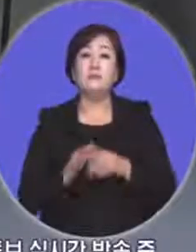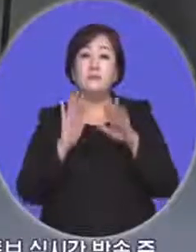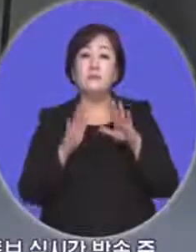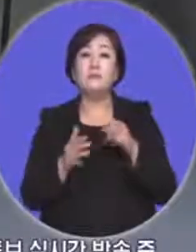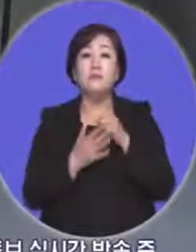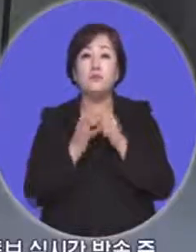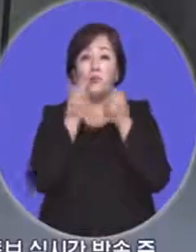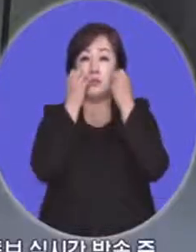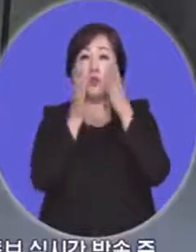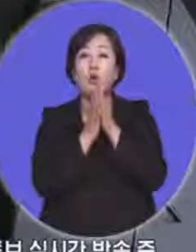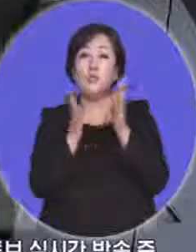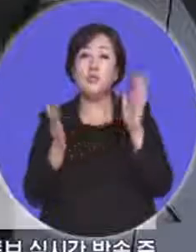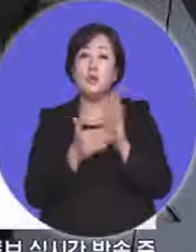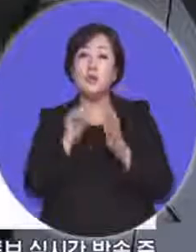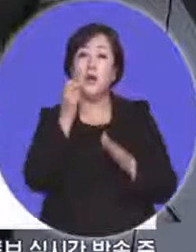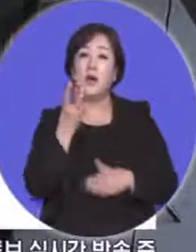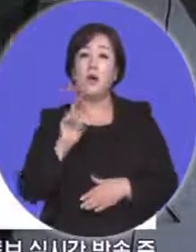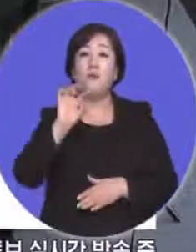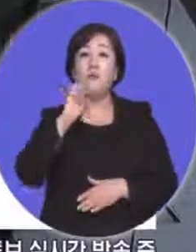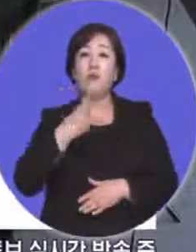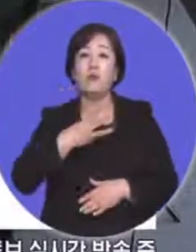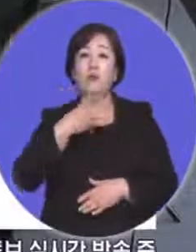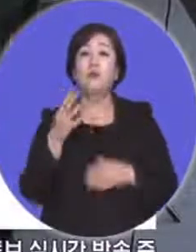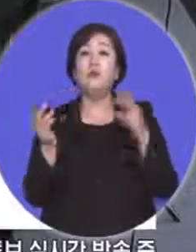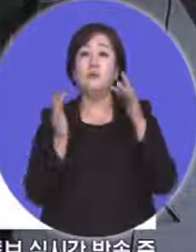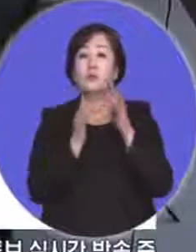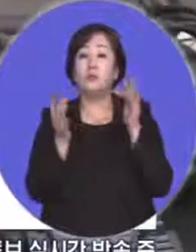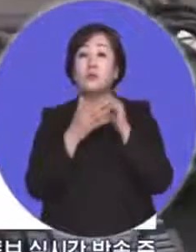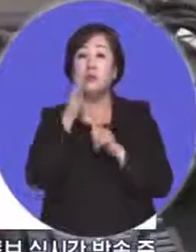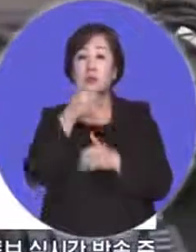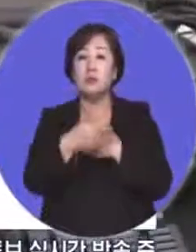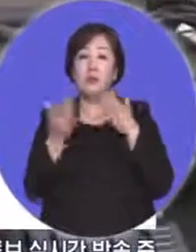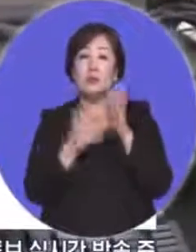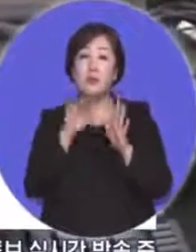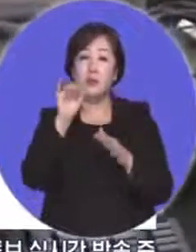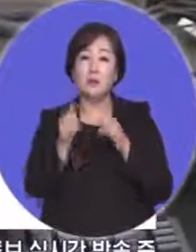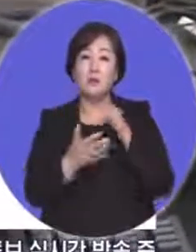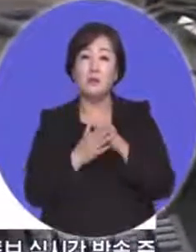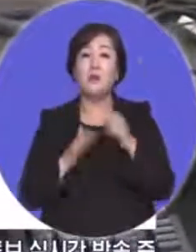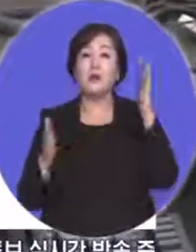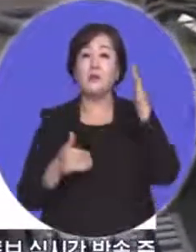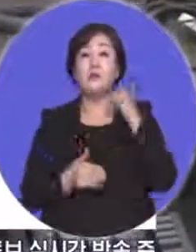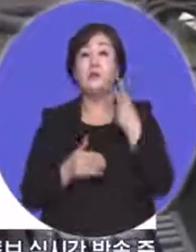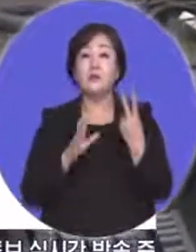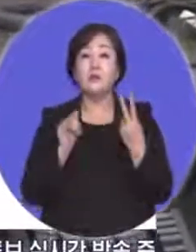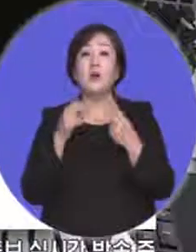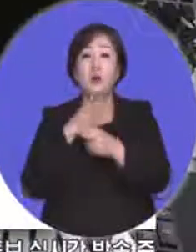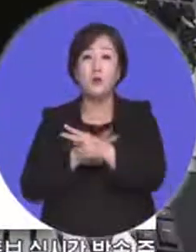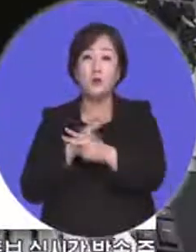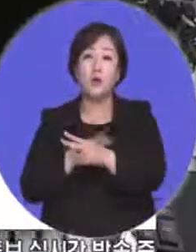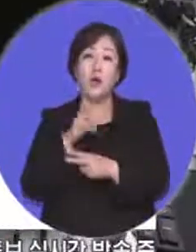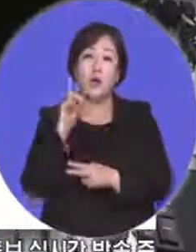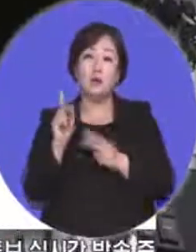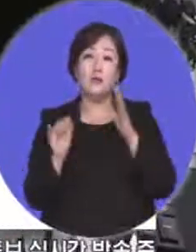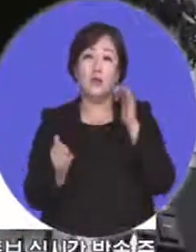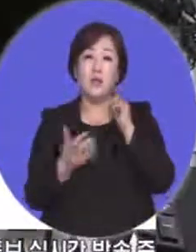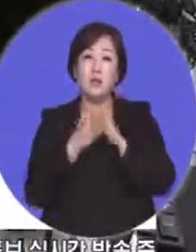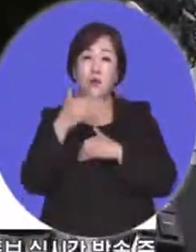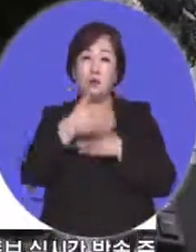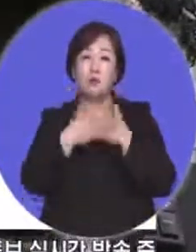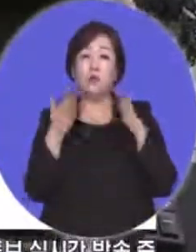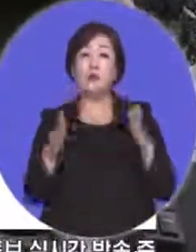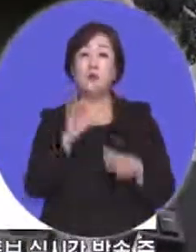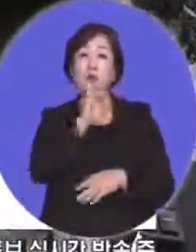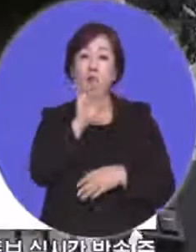이번에 새 단장한 중구 함월 초등학교 방송실입니다. 방송반 학생 2명과 교사 1명이 교내